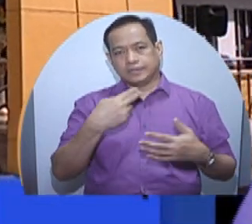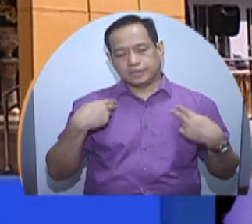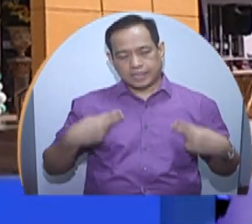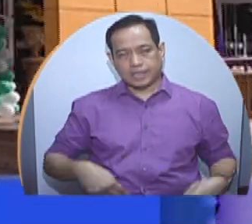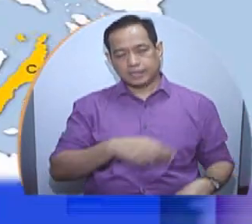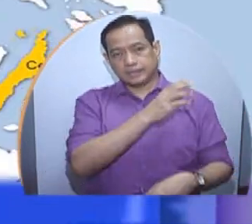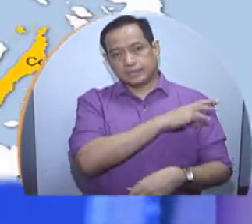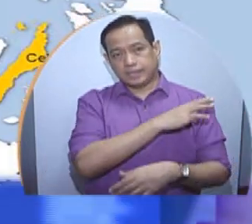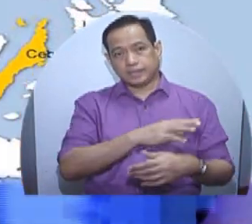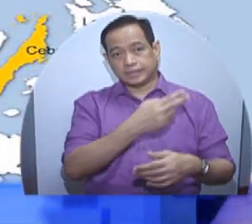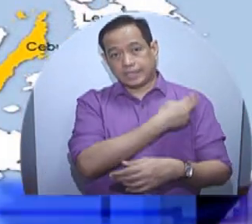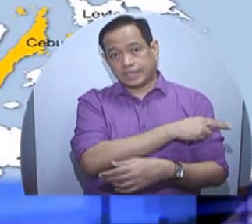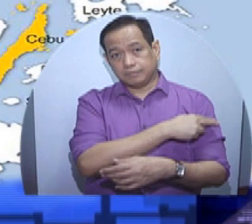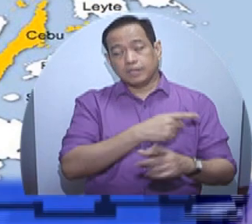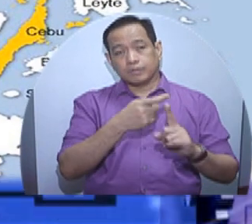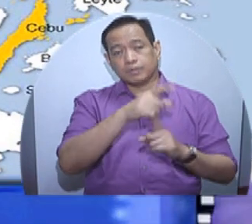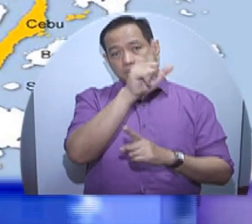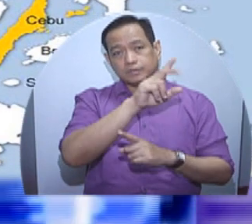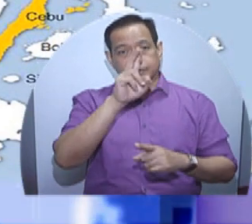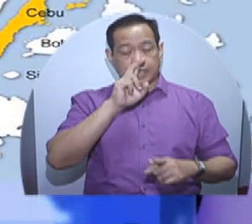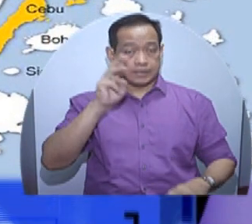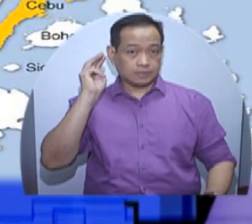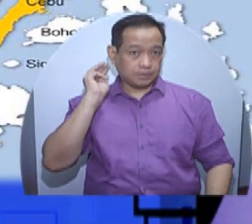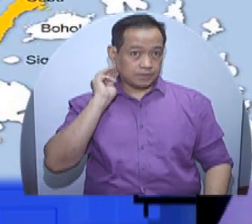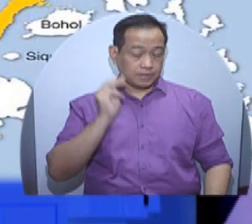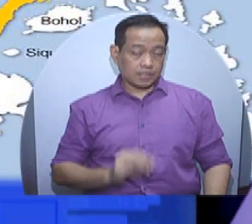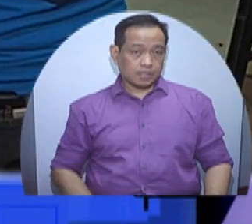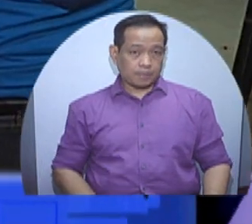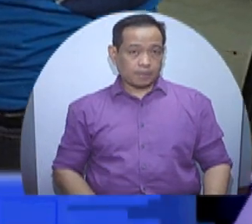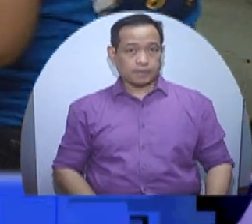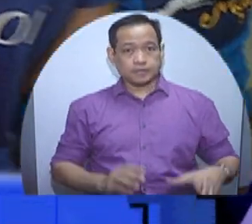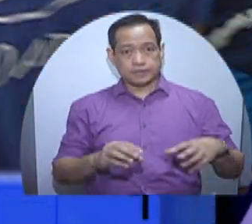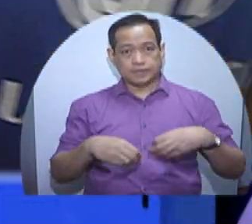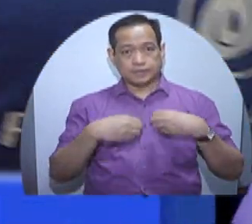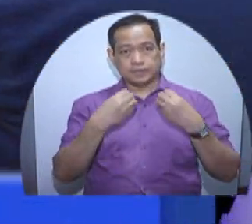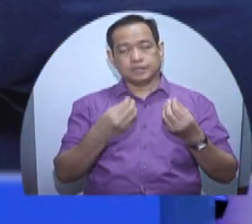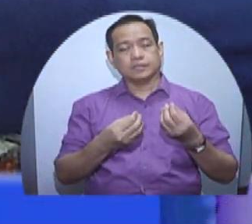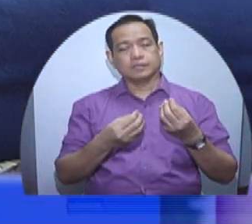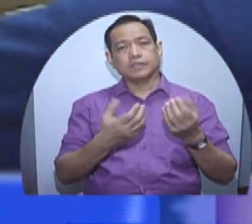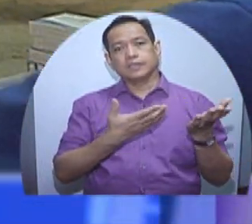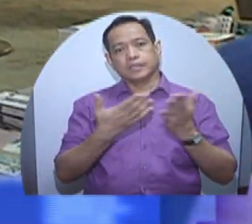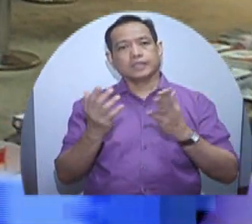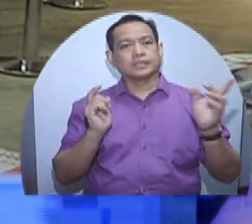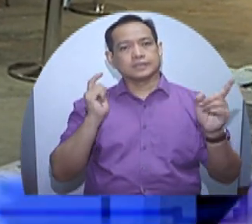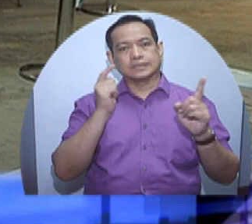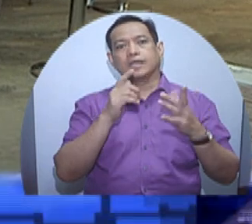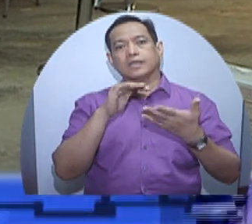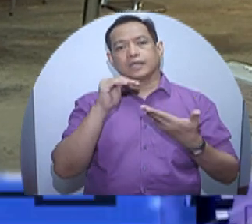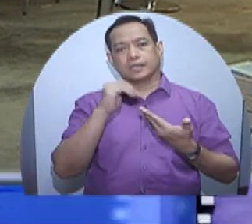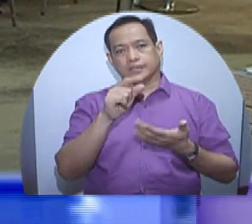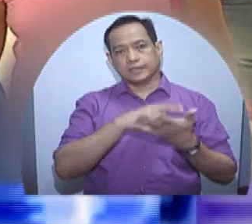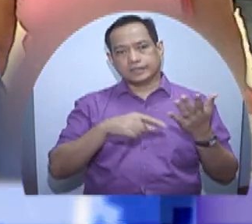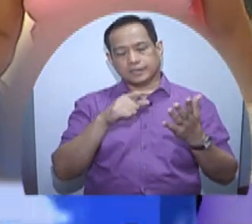at ospital mula Luzon, Visayas at Mindanao. Ang paghatid ng Kapwa Comalco at